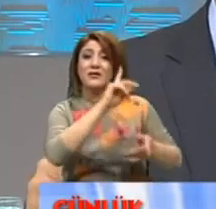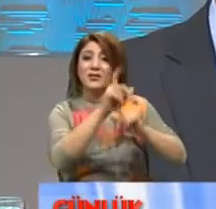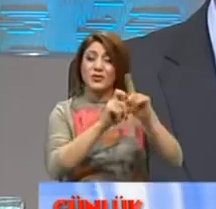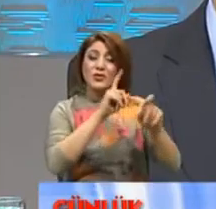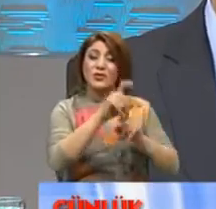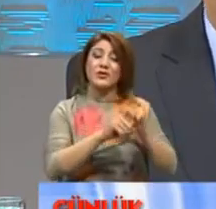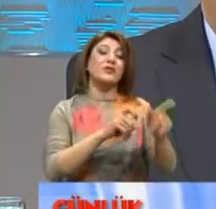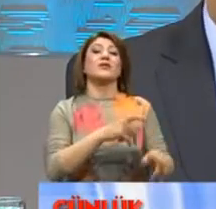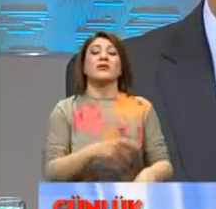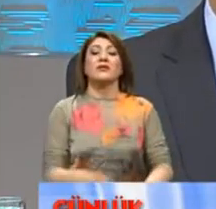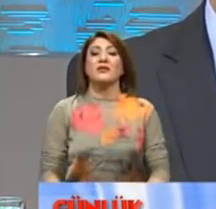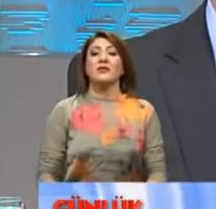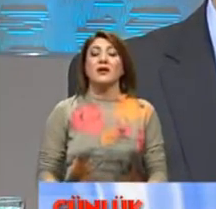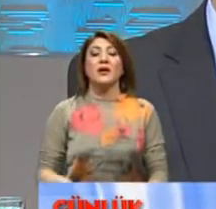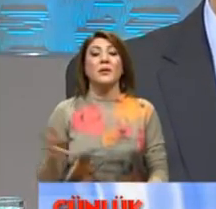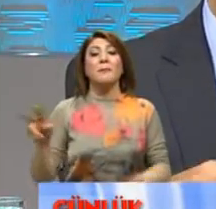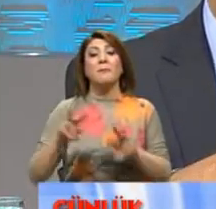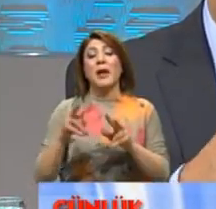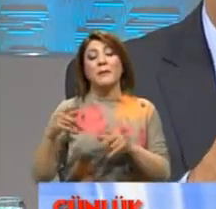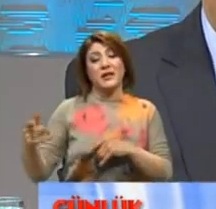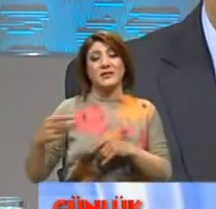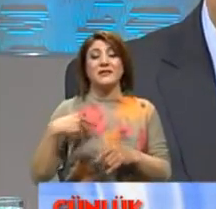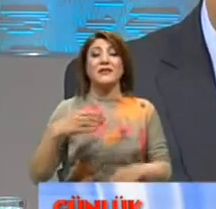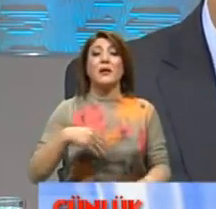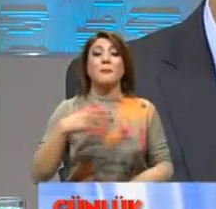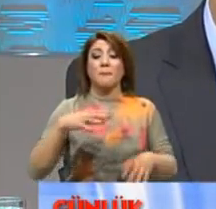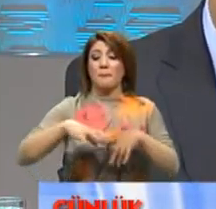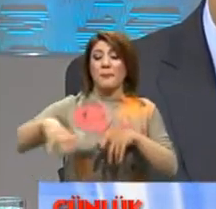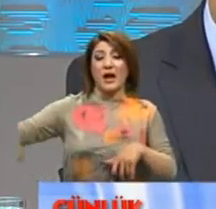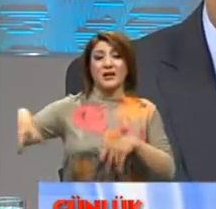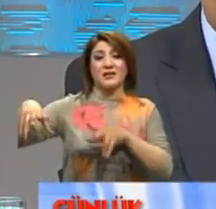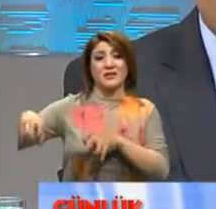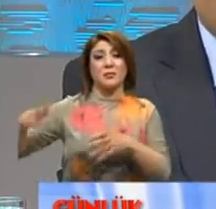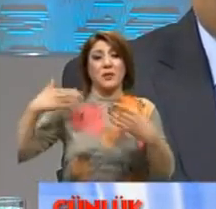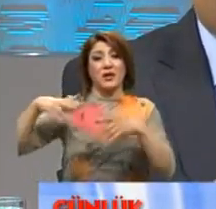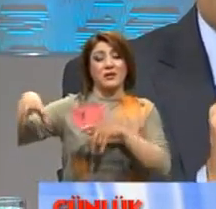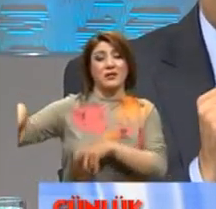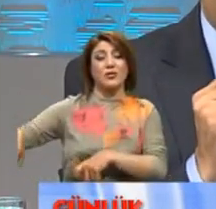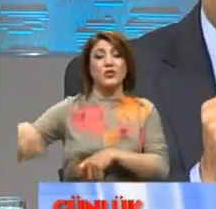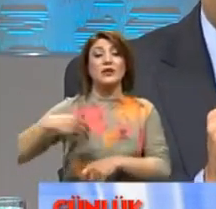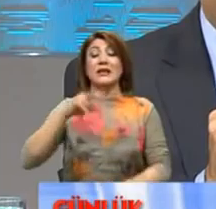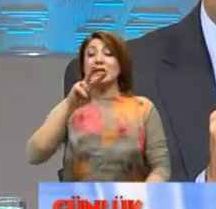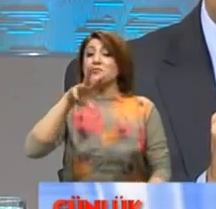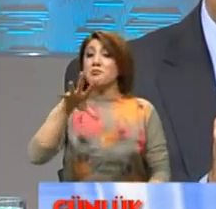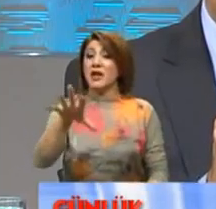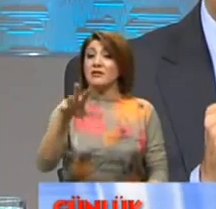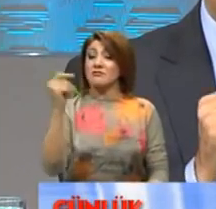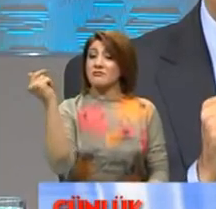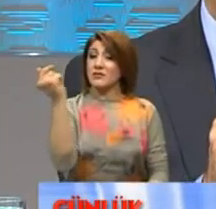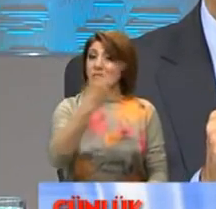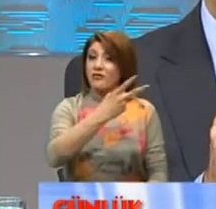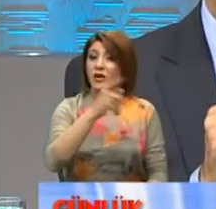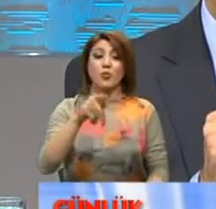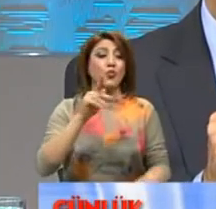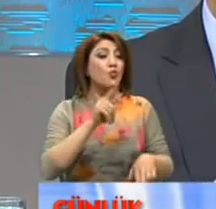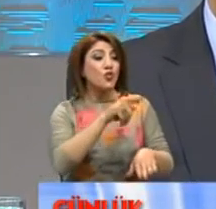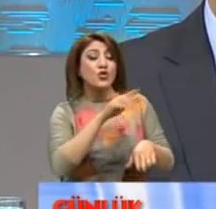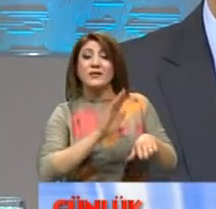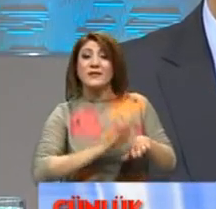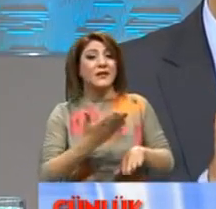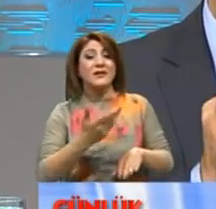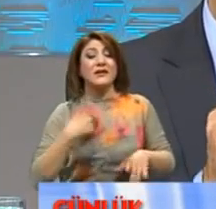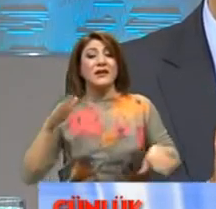Oğlu Mehmet diyelim. Mehmet diyor 2,5 yaşındayken parkta bankta oturuyorduk. Tam 25 defa diyor bu ne diye